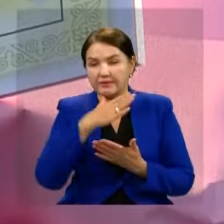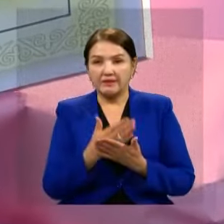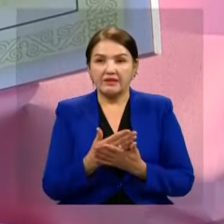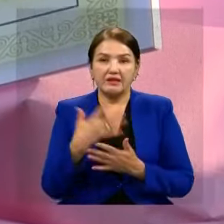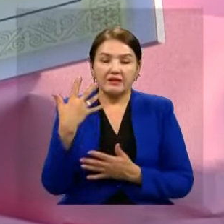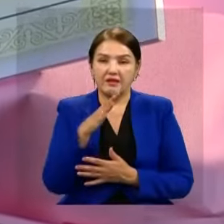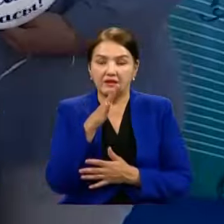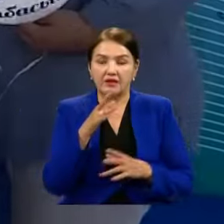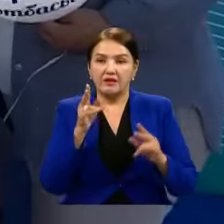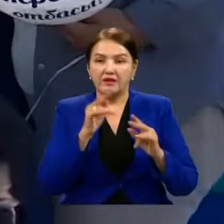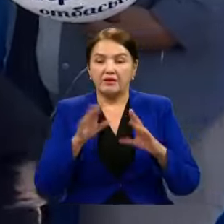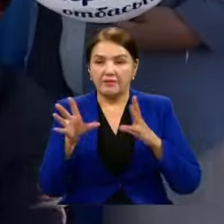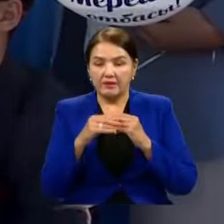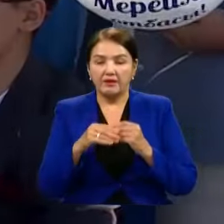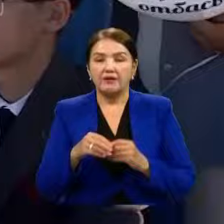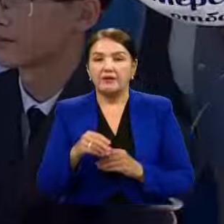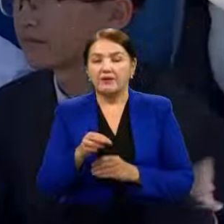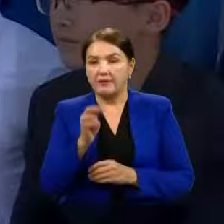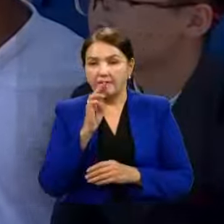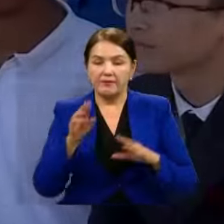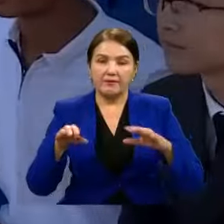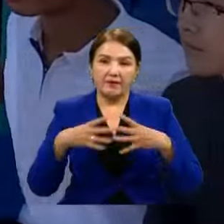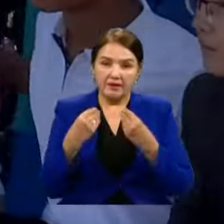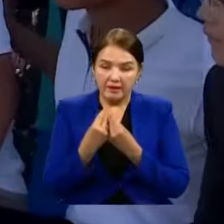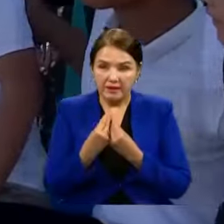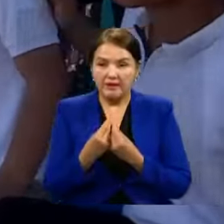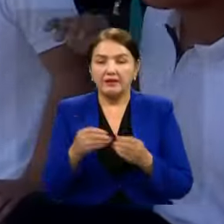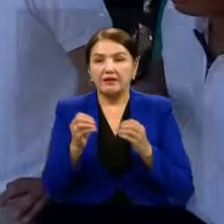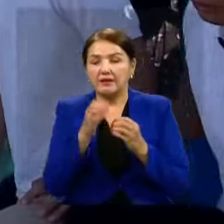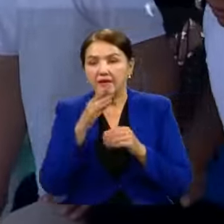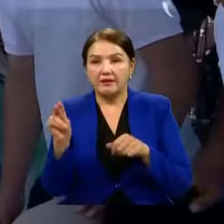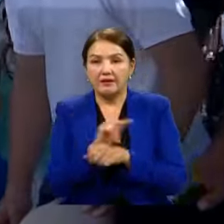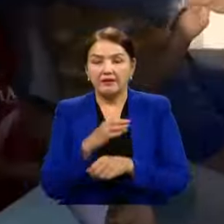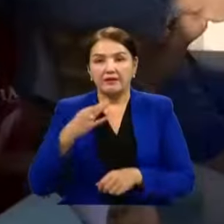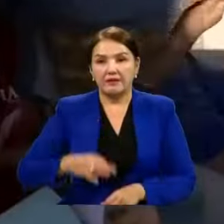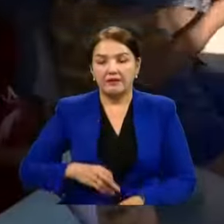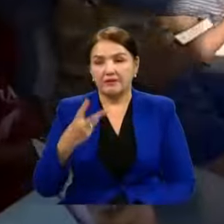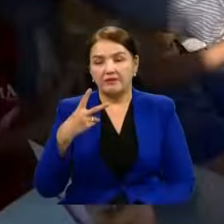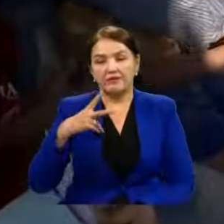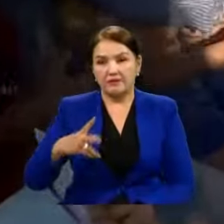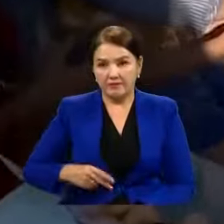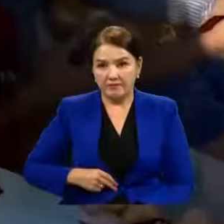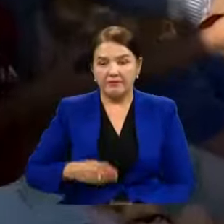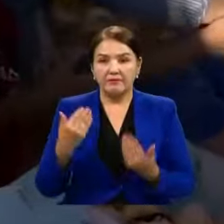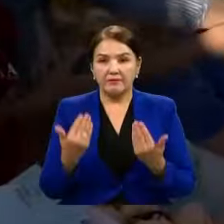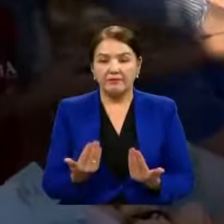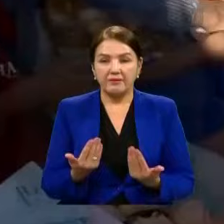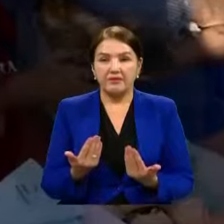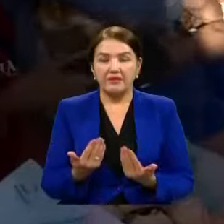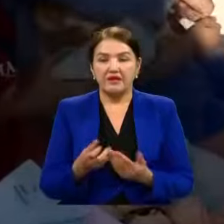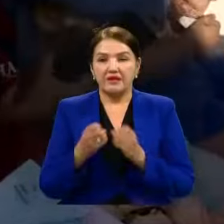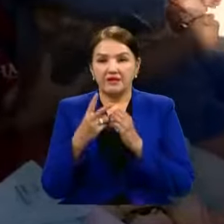отметили 50-летие своего брака. За минувшие десятилетия они воспитали сына и двух дочерей, а сейчас